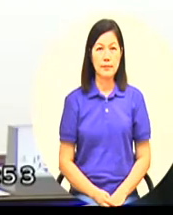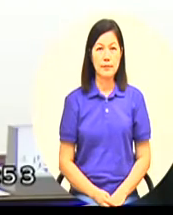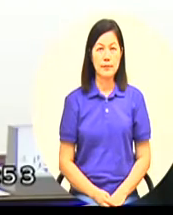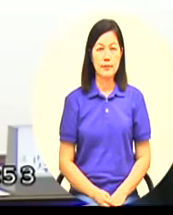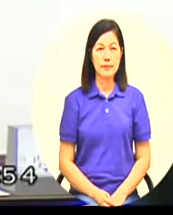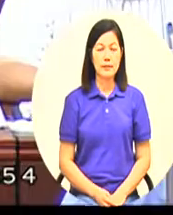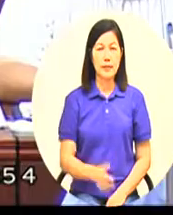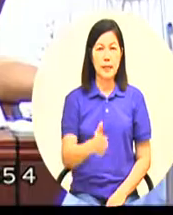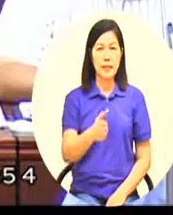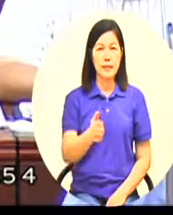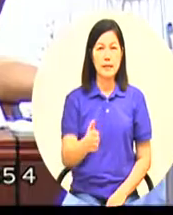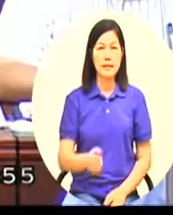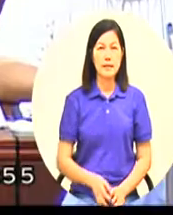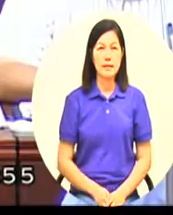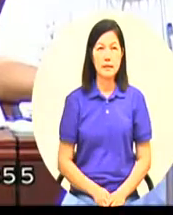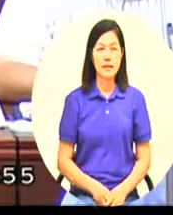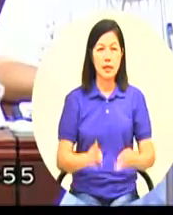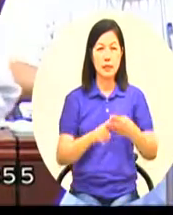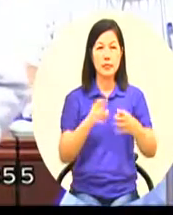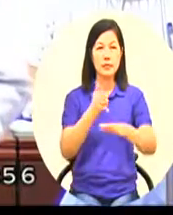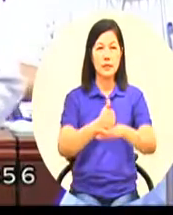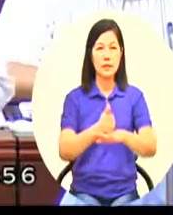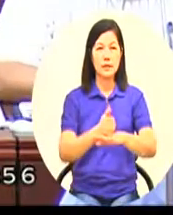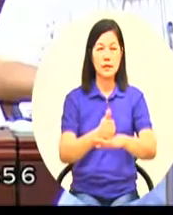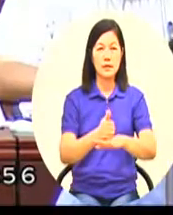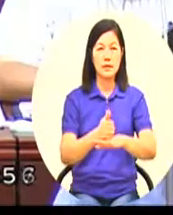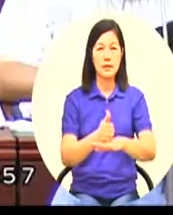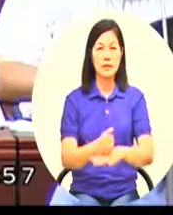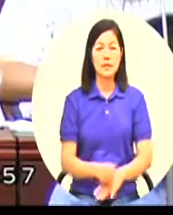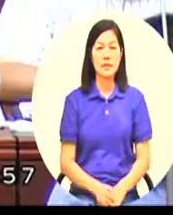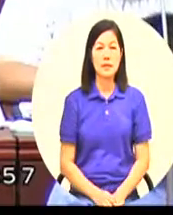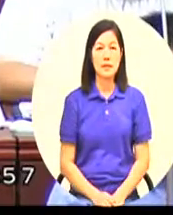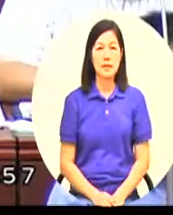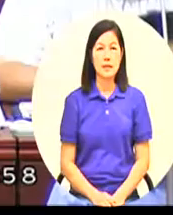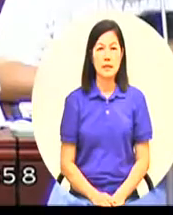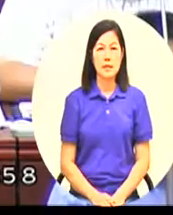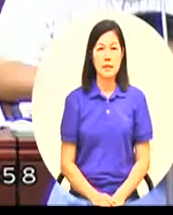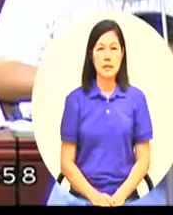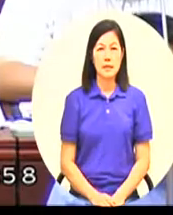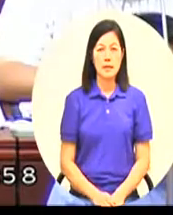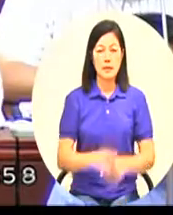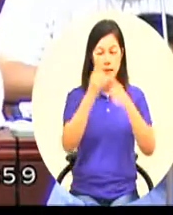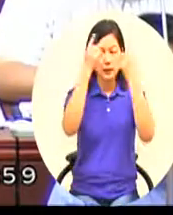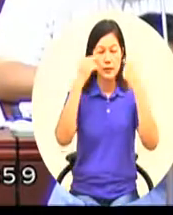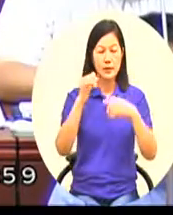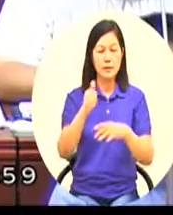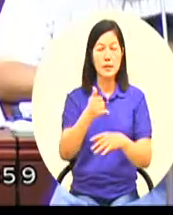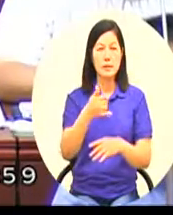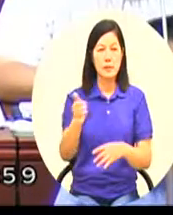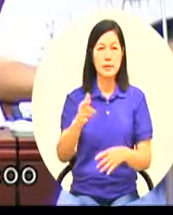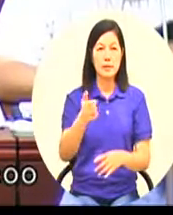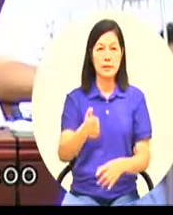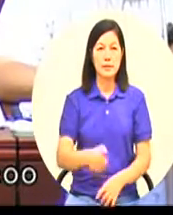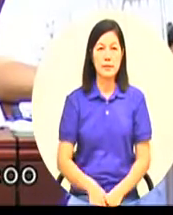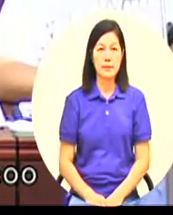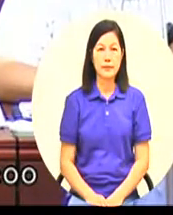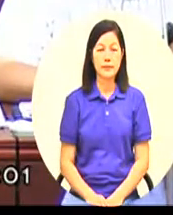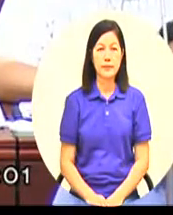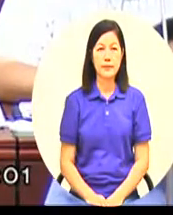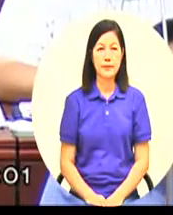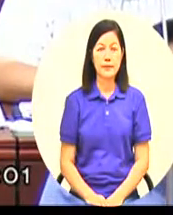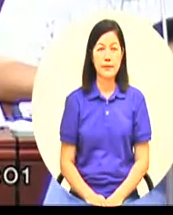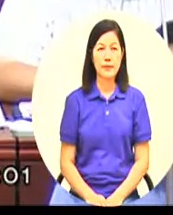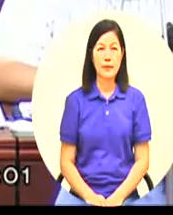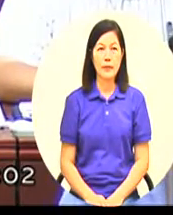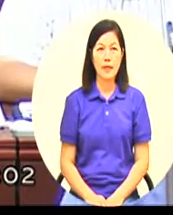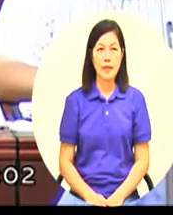好，谢谢那个主席哈，谢谢那个周议员哈。那其实有关